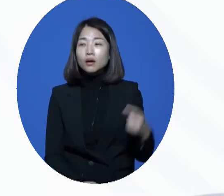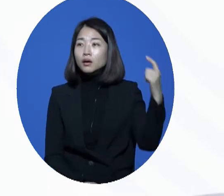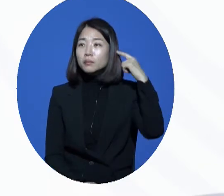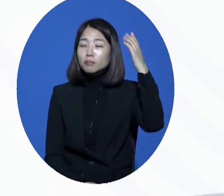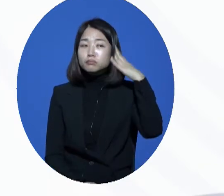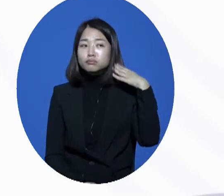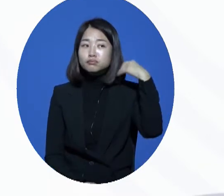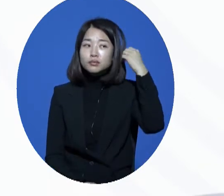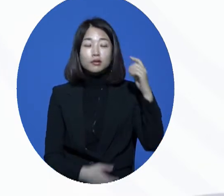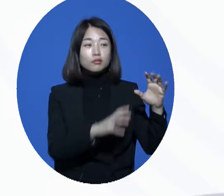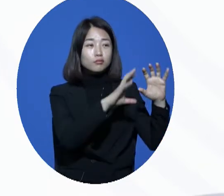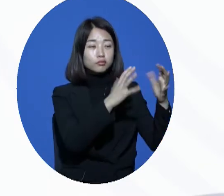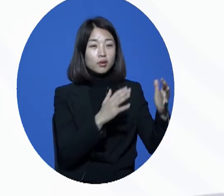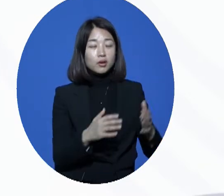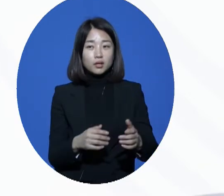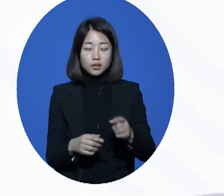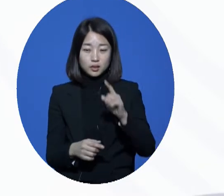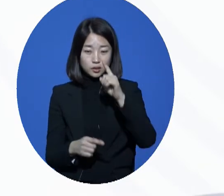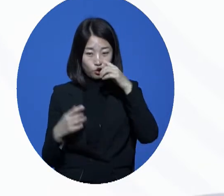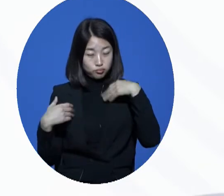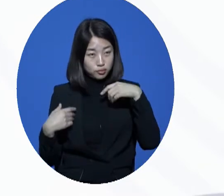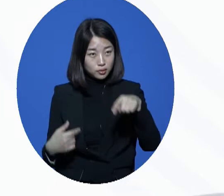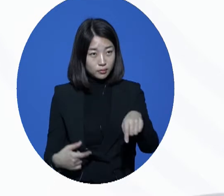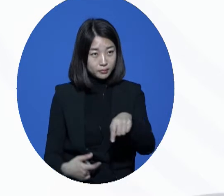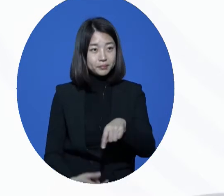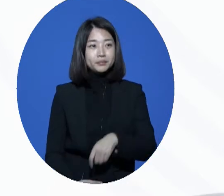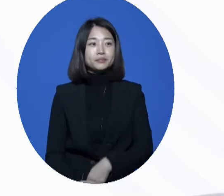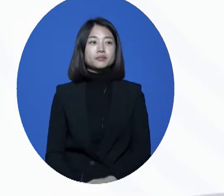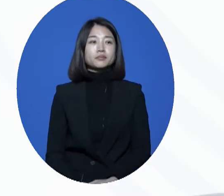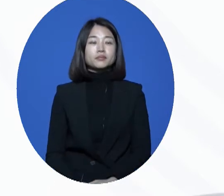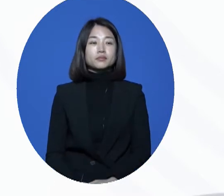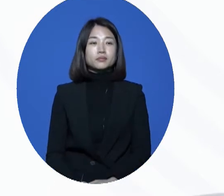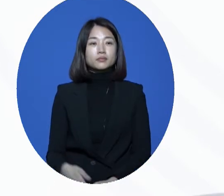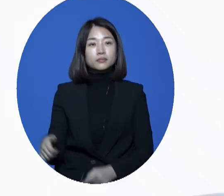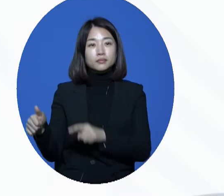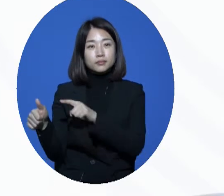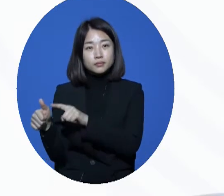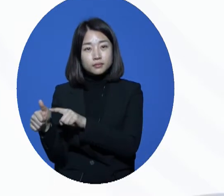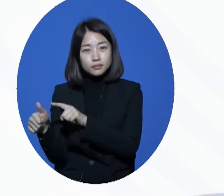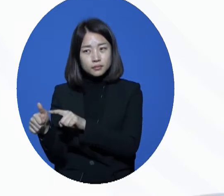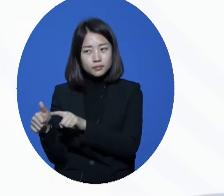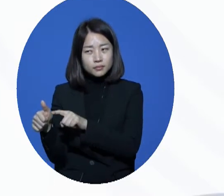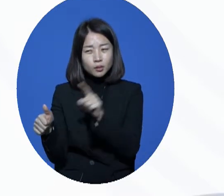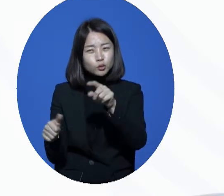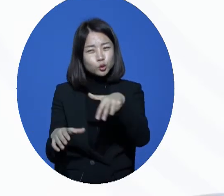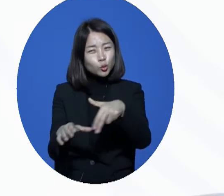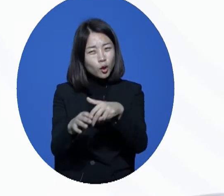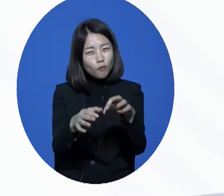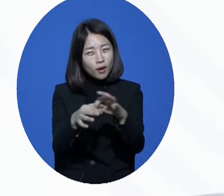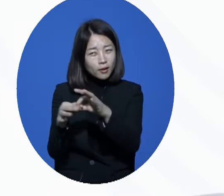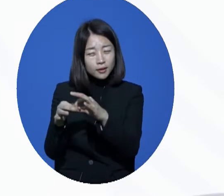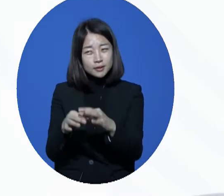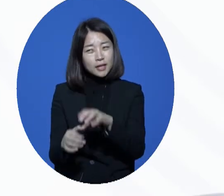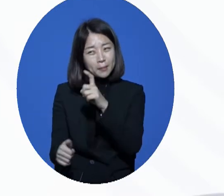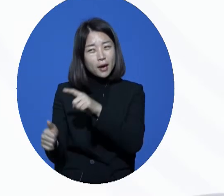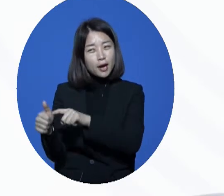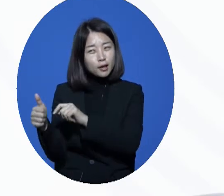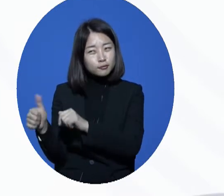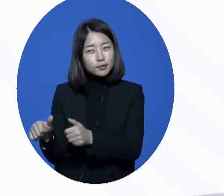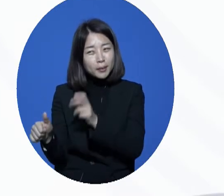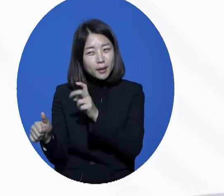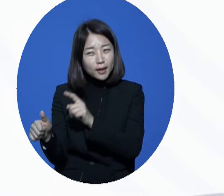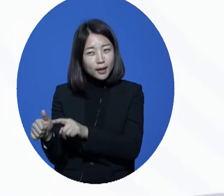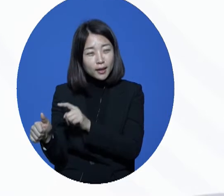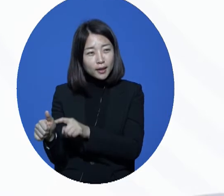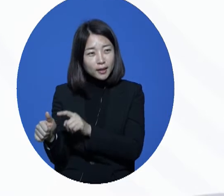국가와 공동체는 특정한 종교의 그 이유를 찾으려고 했습니다만 사실 그를